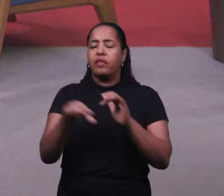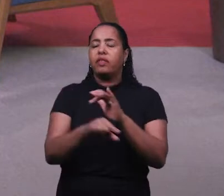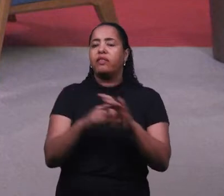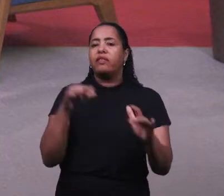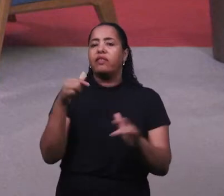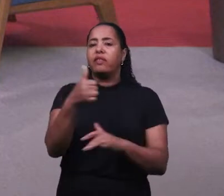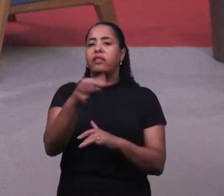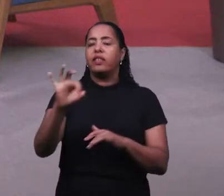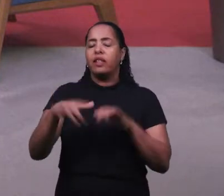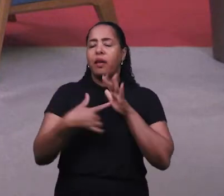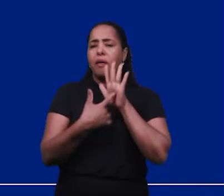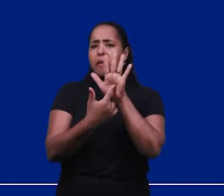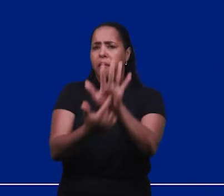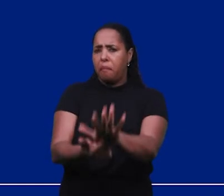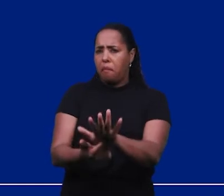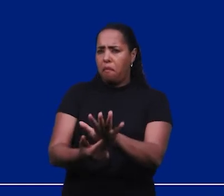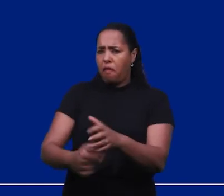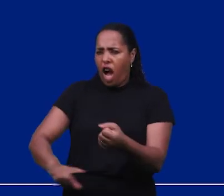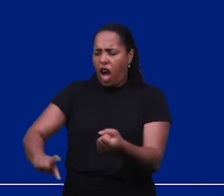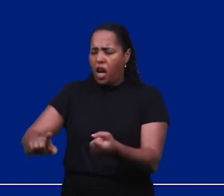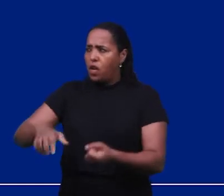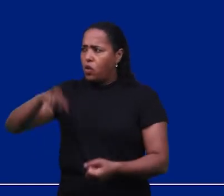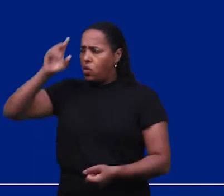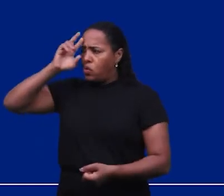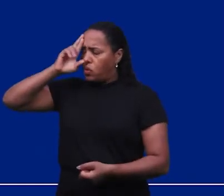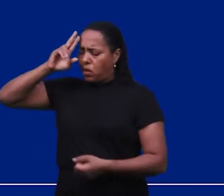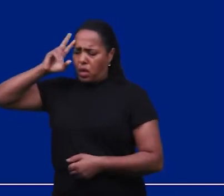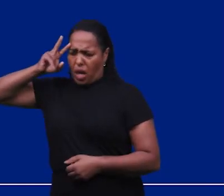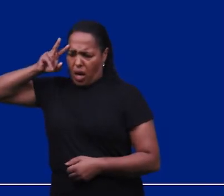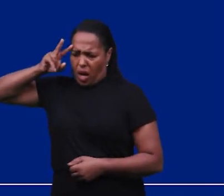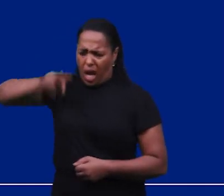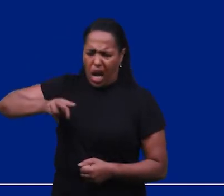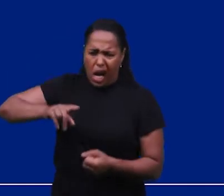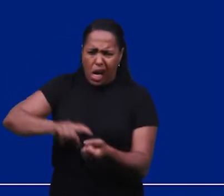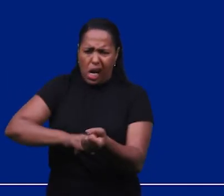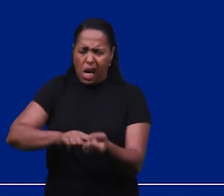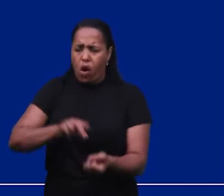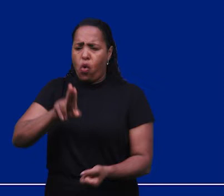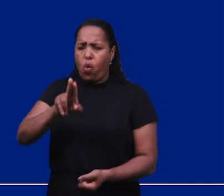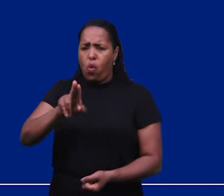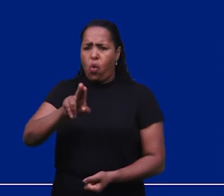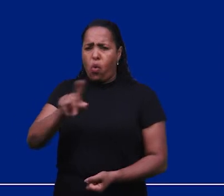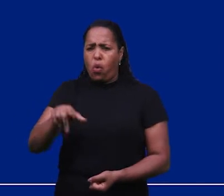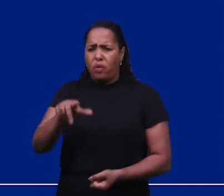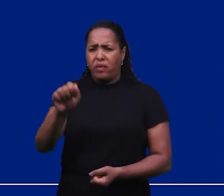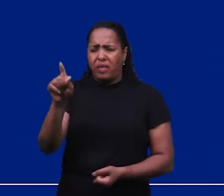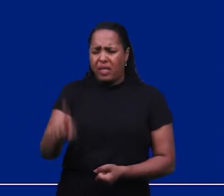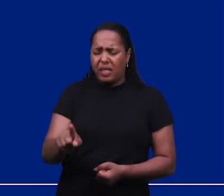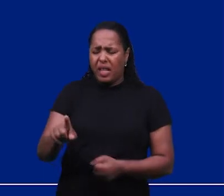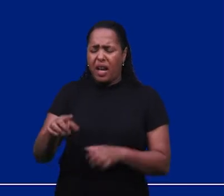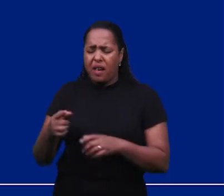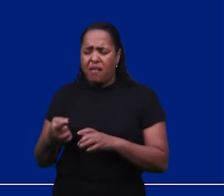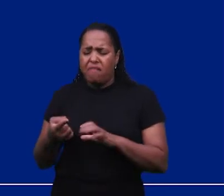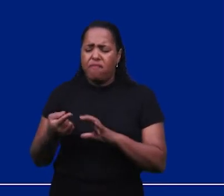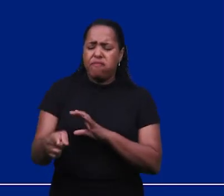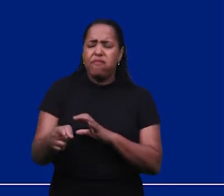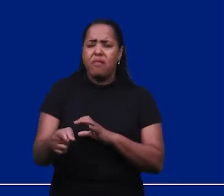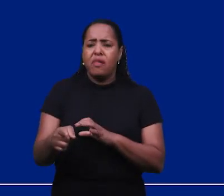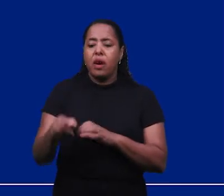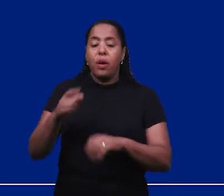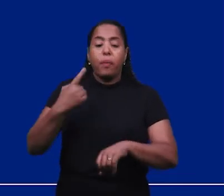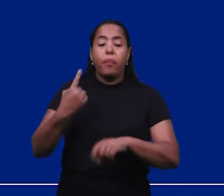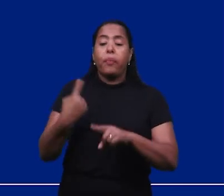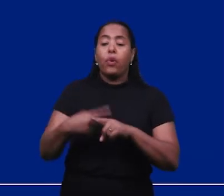verset 10, nous dit, alors, la colère de Dieu s'est allumée contre Uza et l'a blessé